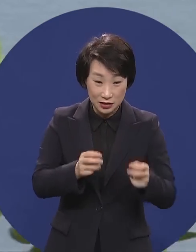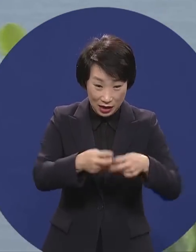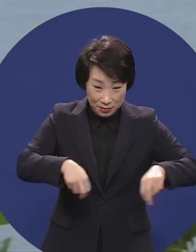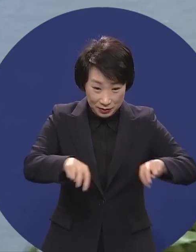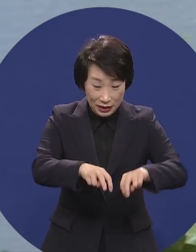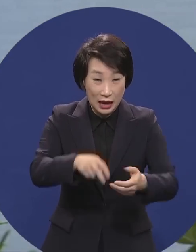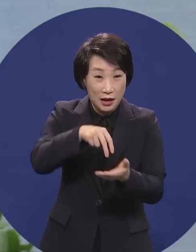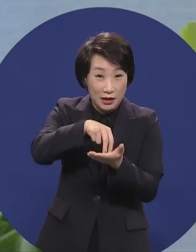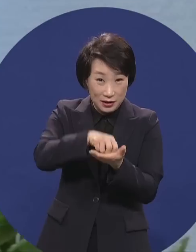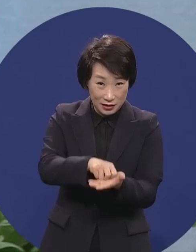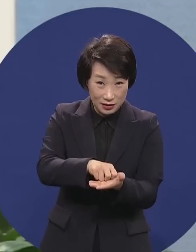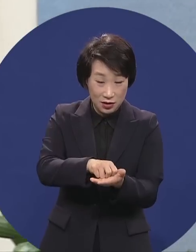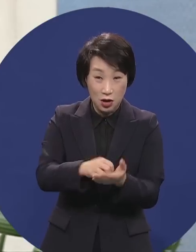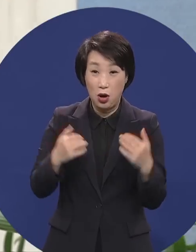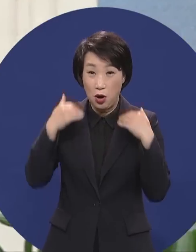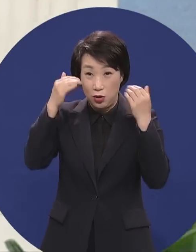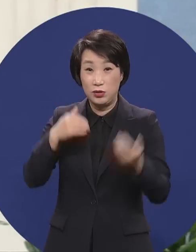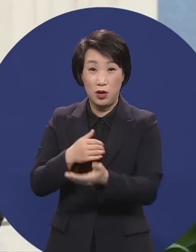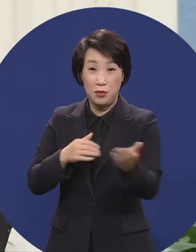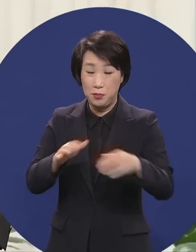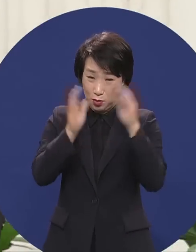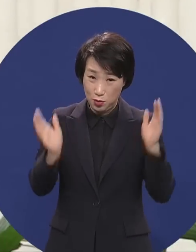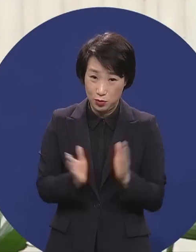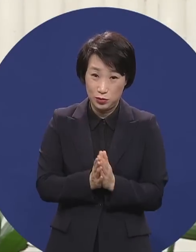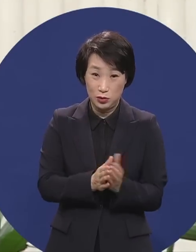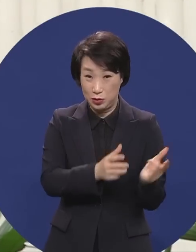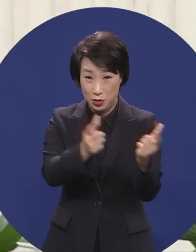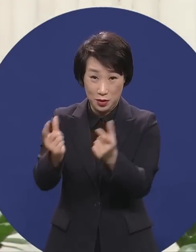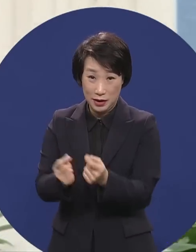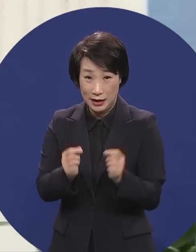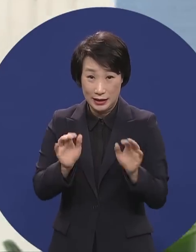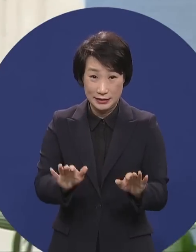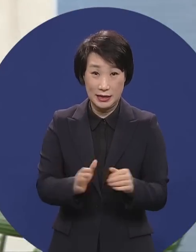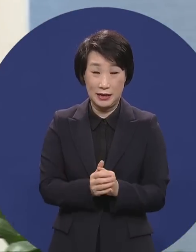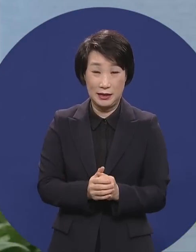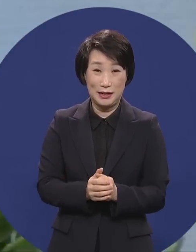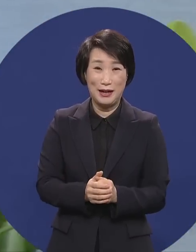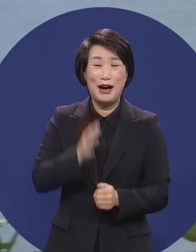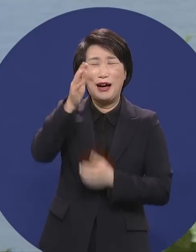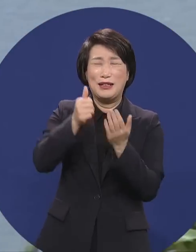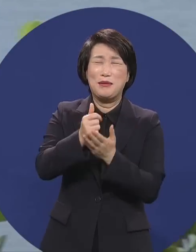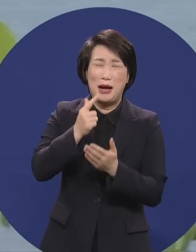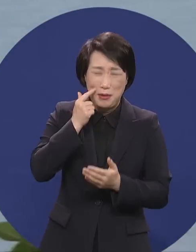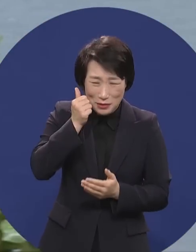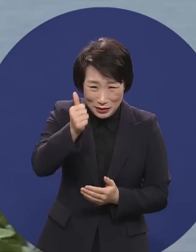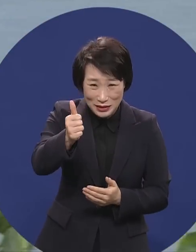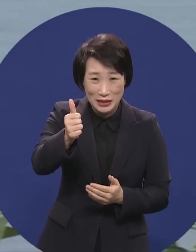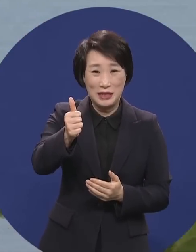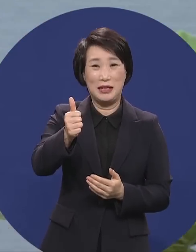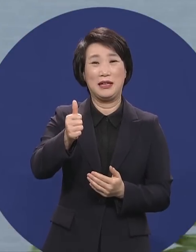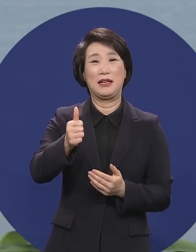어린아이들도 어른들도 똑같이 하나님 아버지,